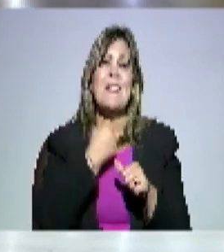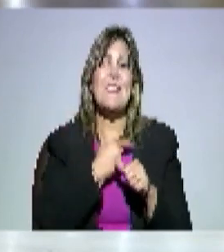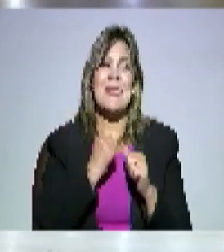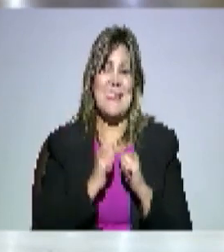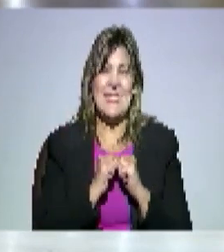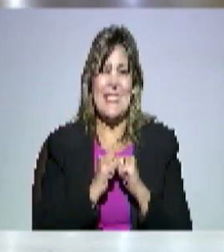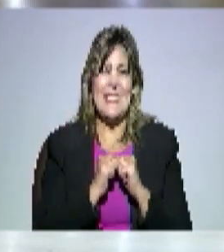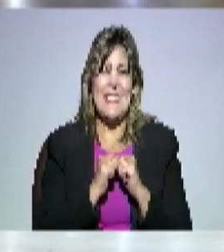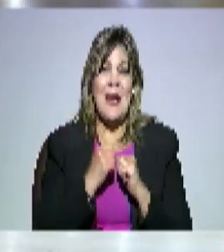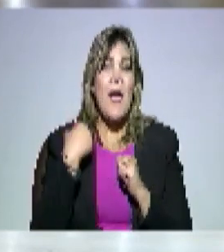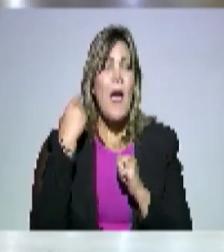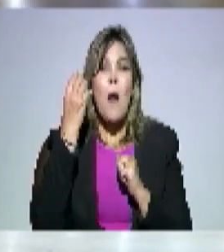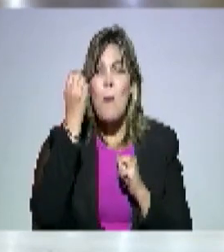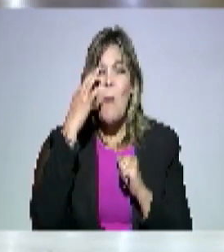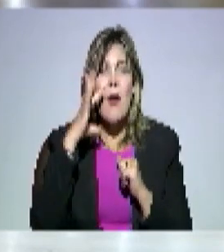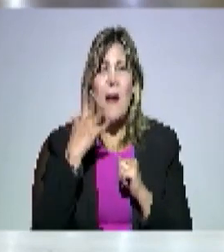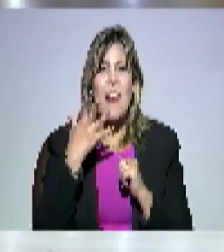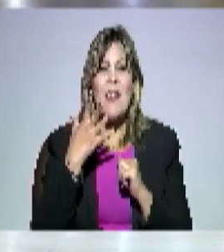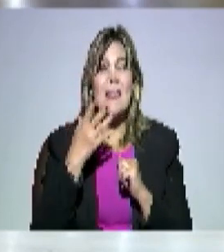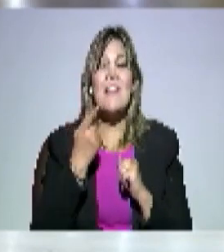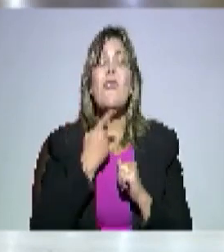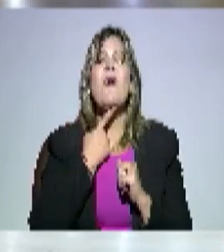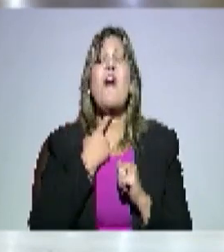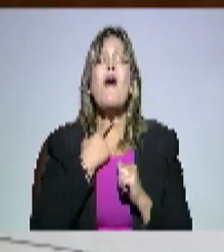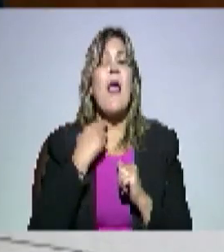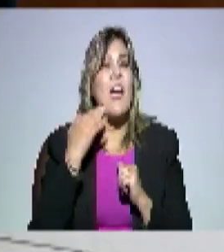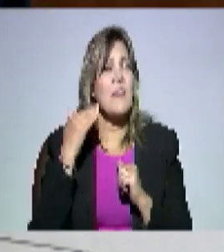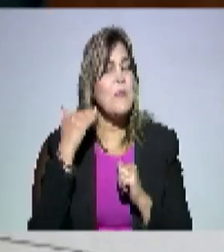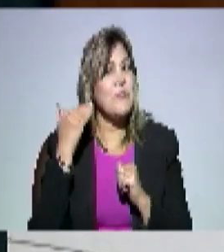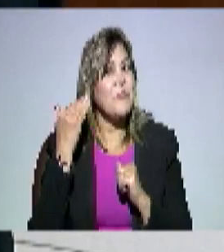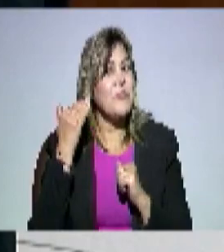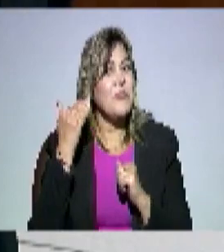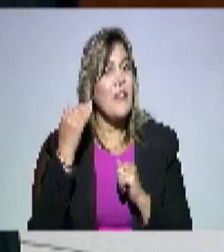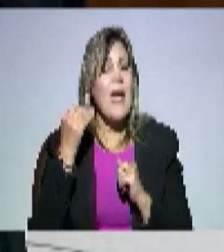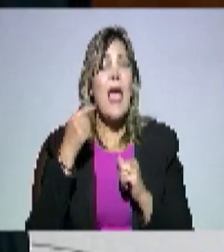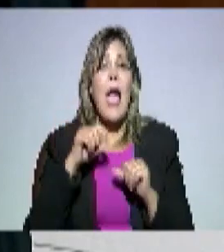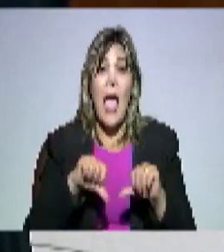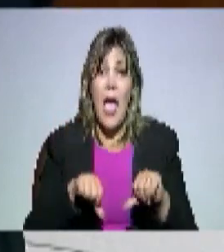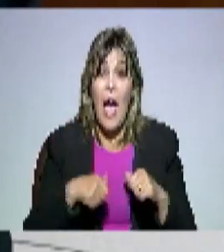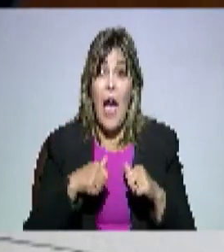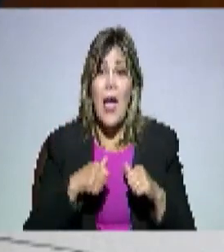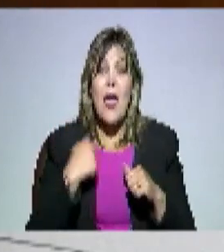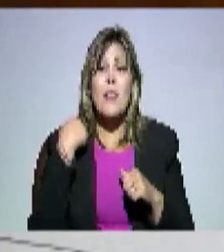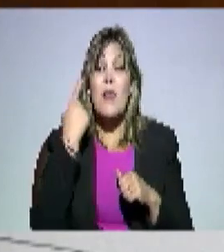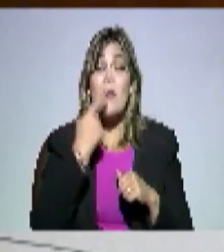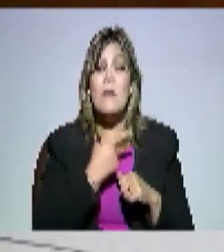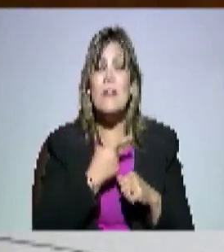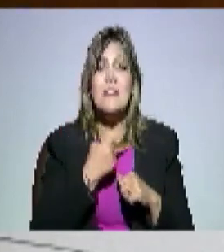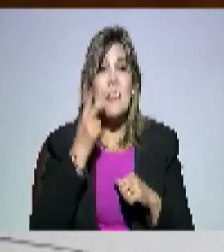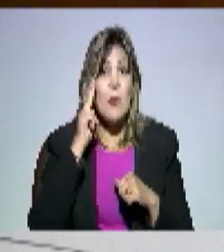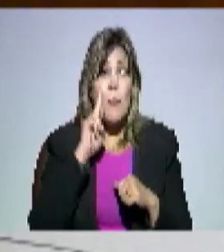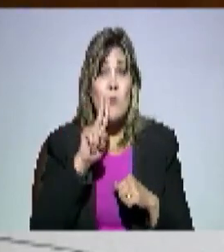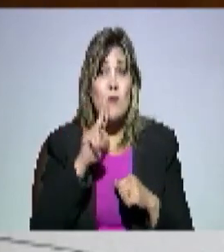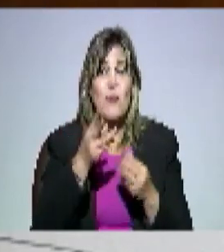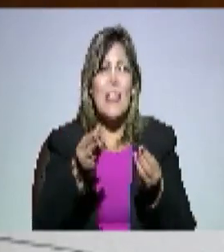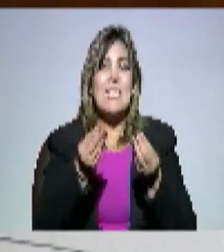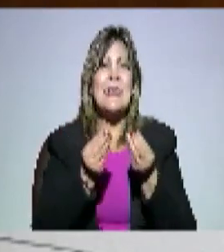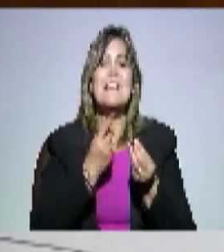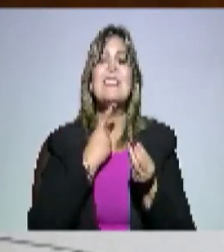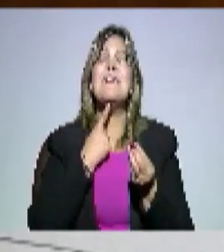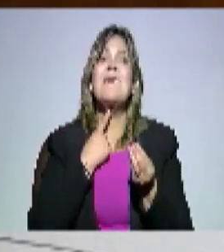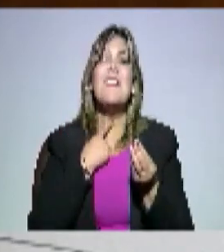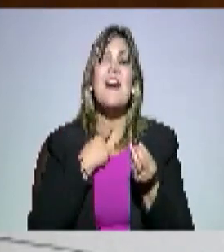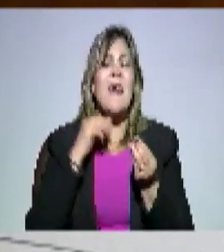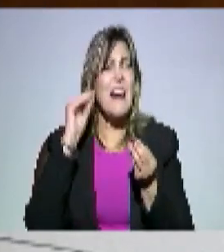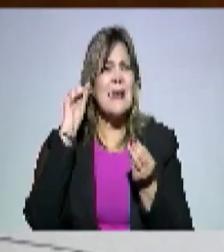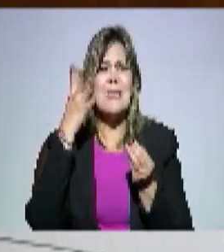القديسين بركه دي اسمها بركه الرجاء حقيقه حياه القديسين تدينا رجاء يعني ايه تدينا رجاء